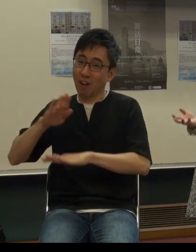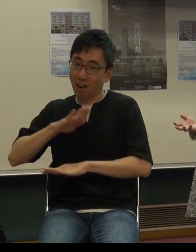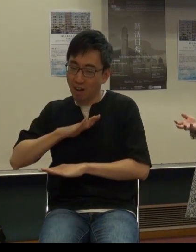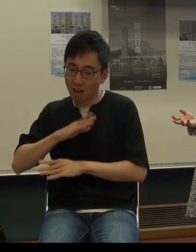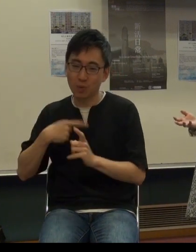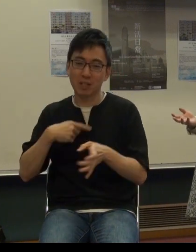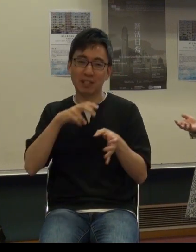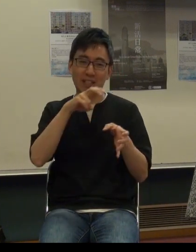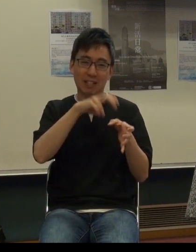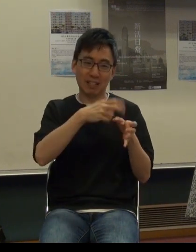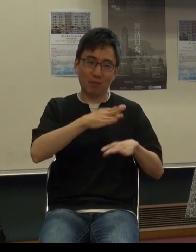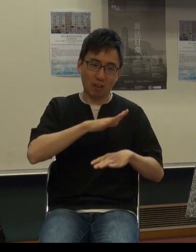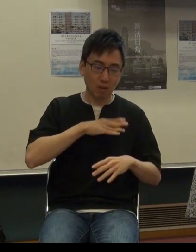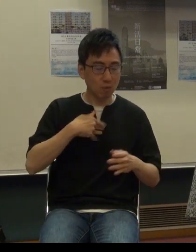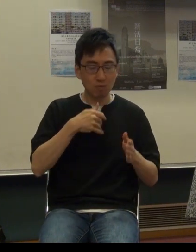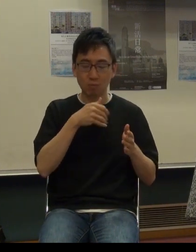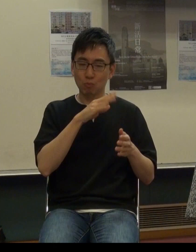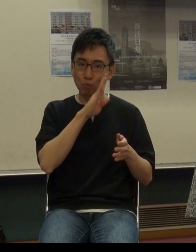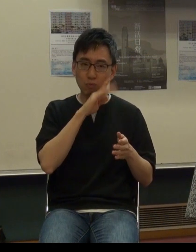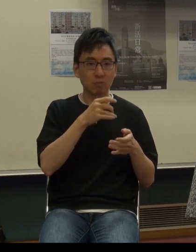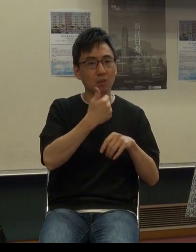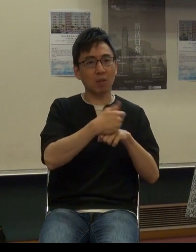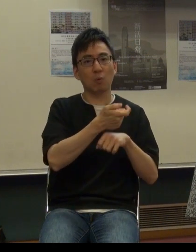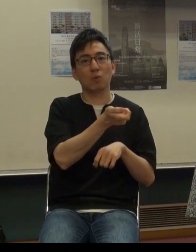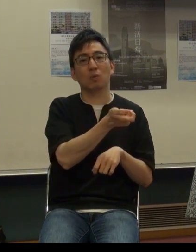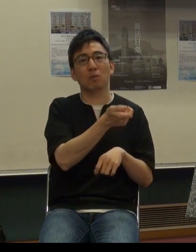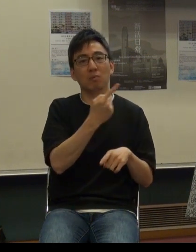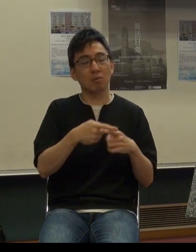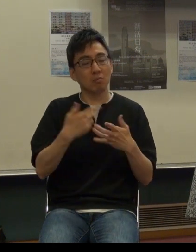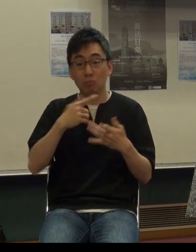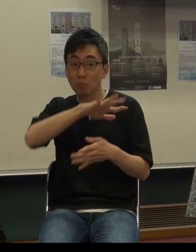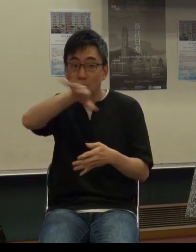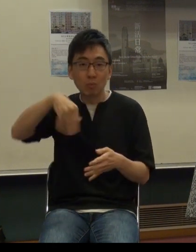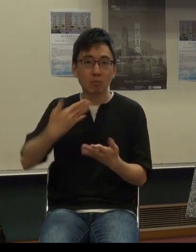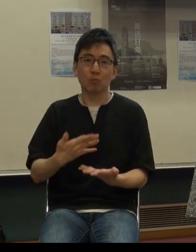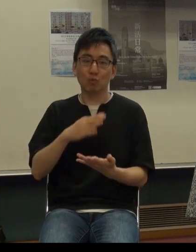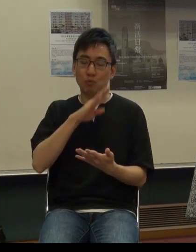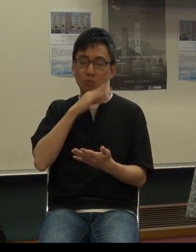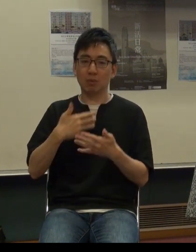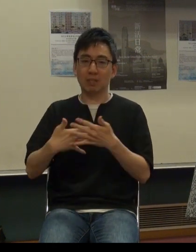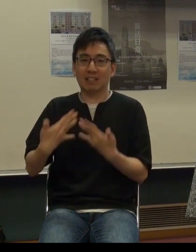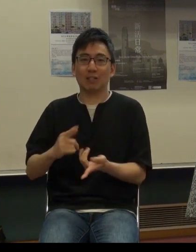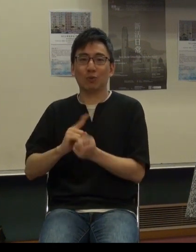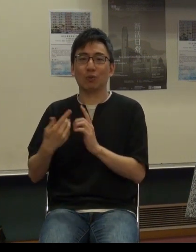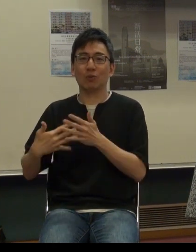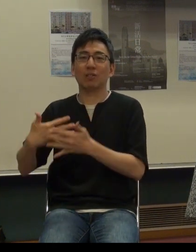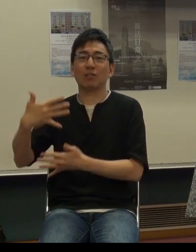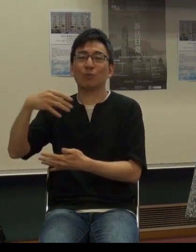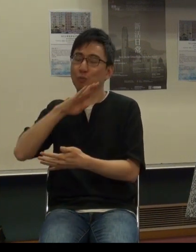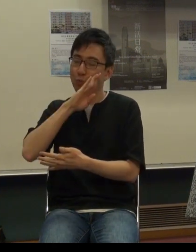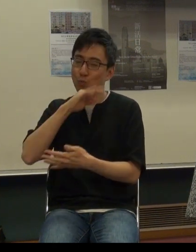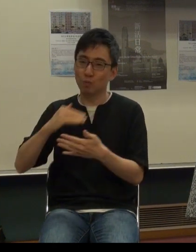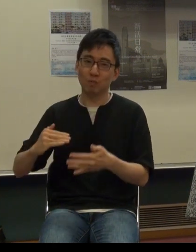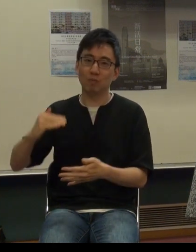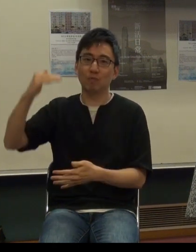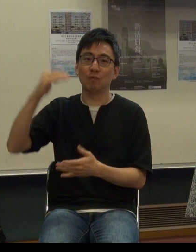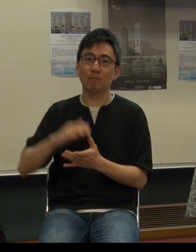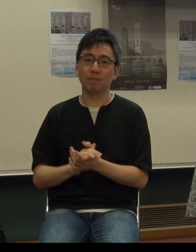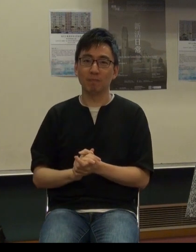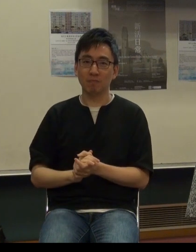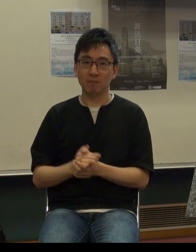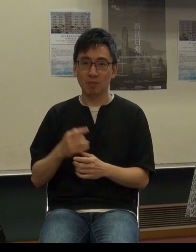係住喺嗰啲西式嘅建築。我哋呢一代人就係住喺現代建築，即係大部分嘅人就係住喺現代建築。嗱咁就